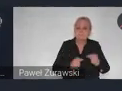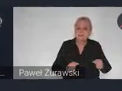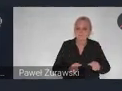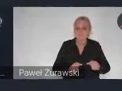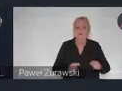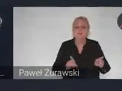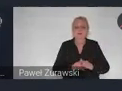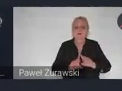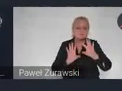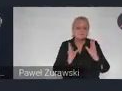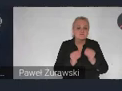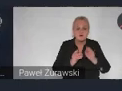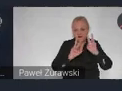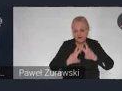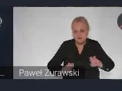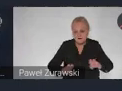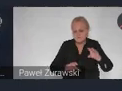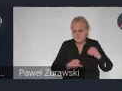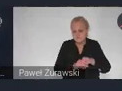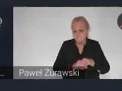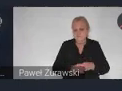wszechstronność analizy